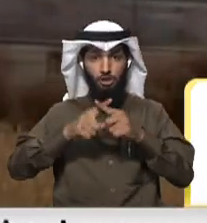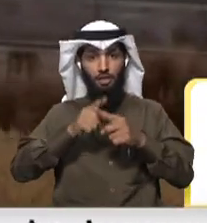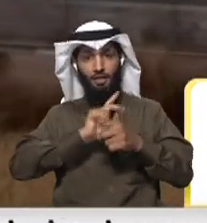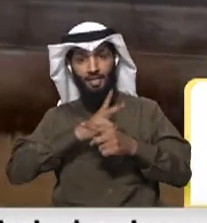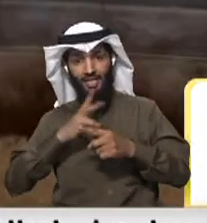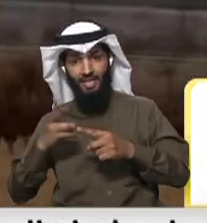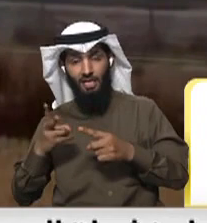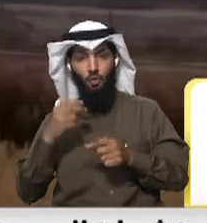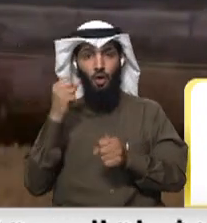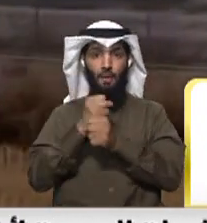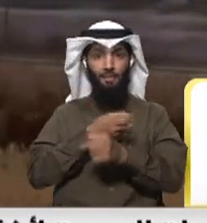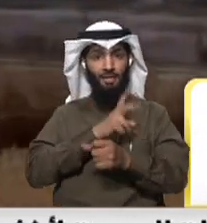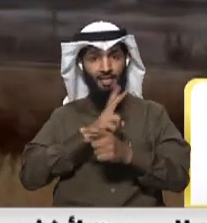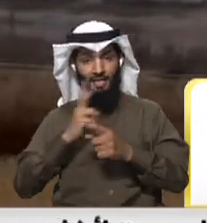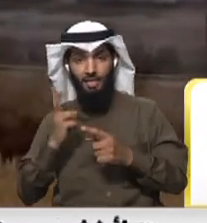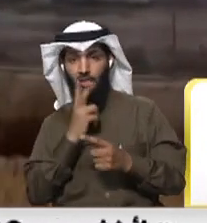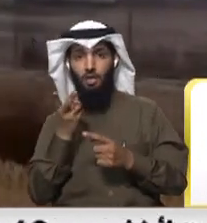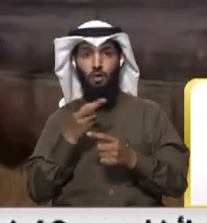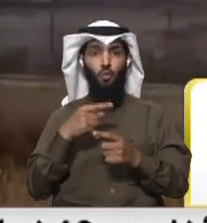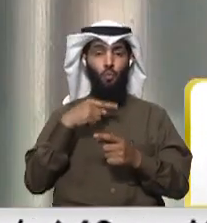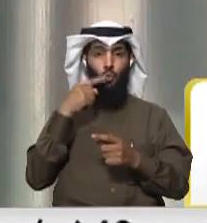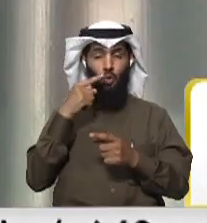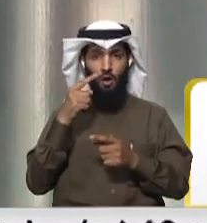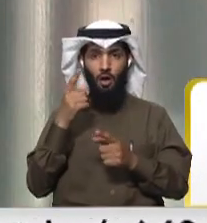ووظائفهم واهتمامهم،